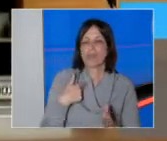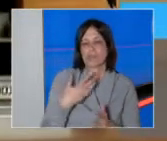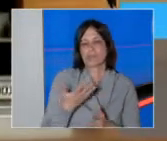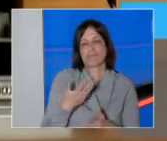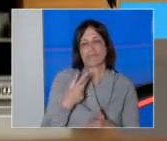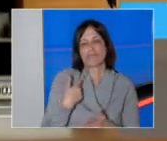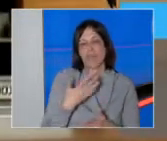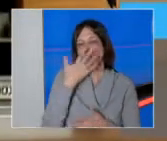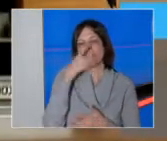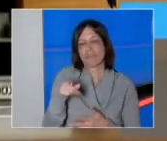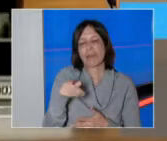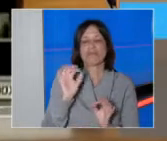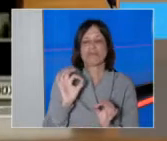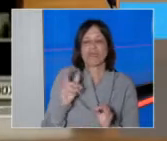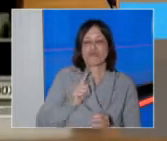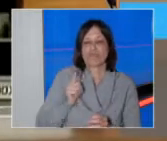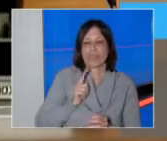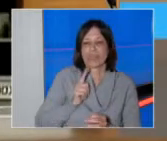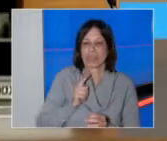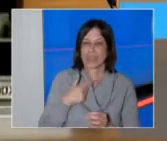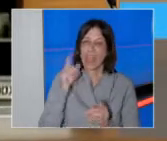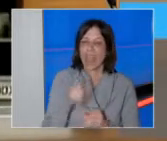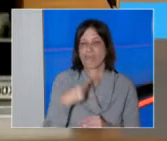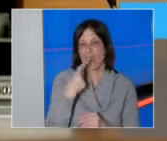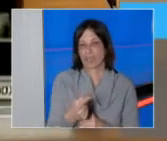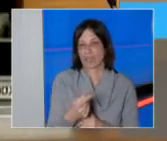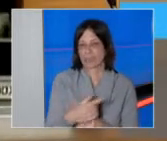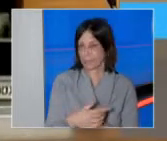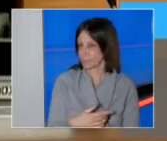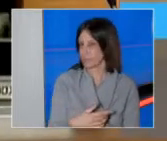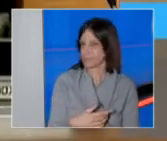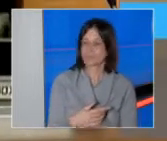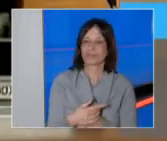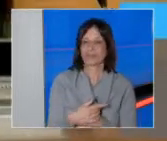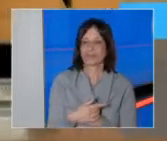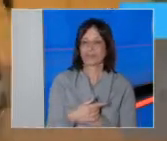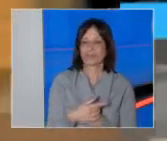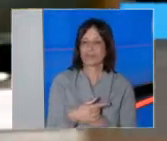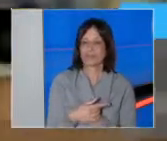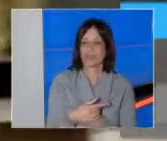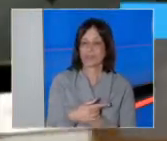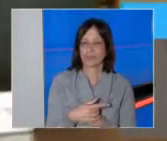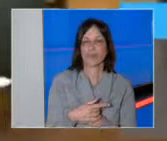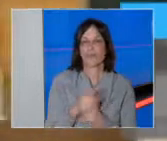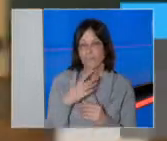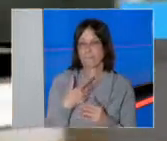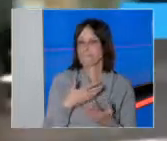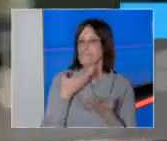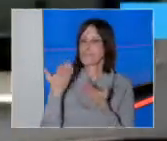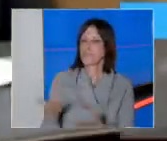ממך ברמה האישית, אני חייב להגיד לך. תודה רבה. אני רוצה להביא את יעקב אשר, רשות הדיבור